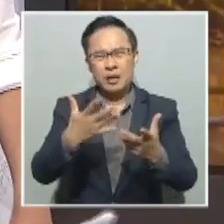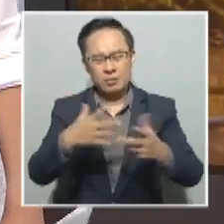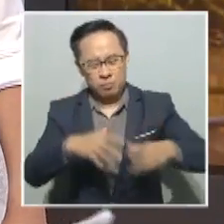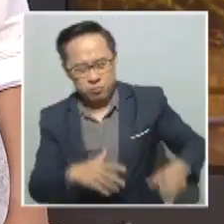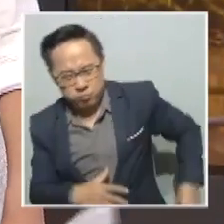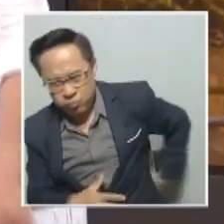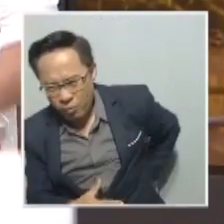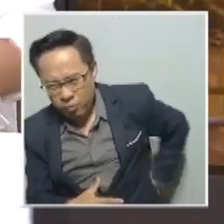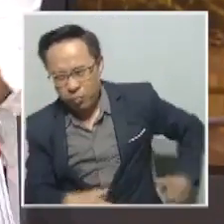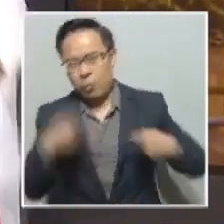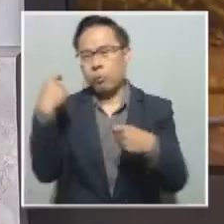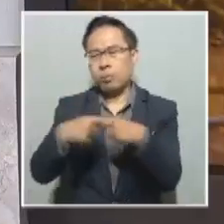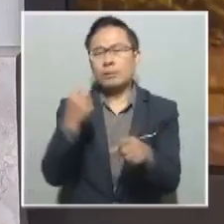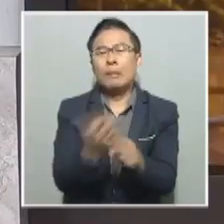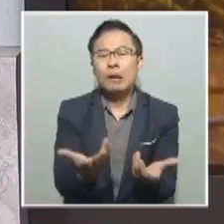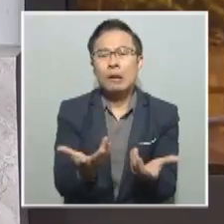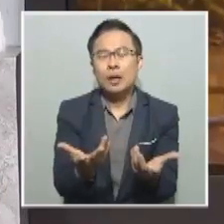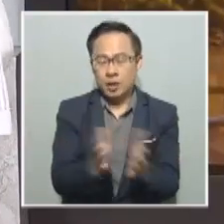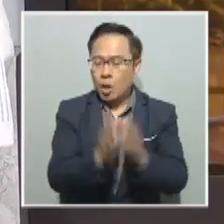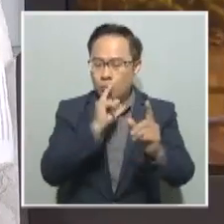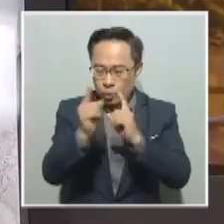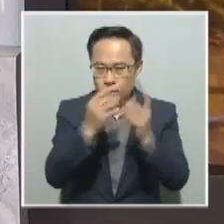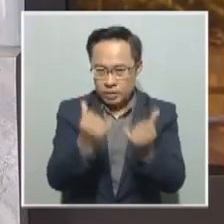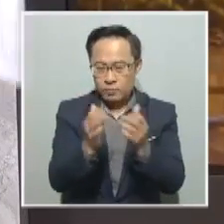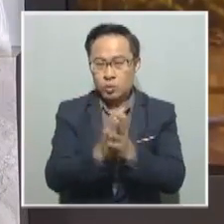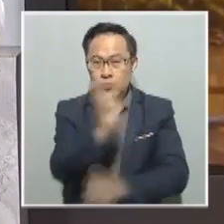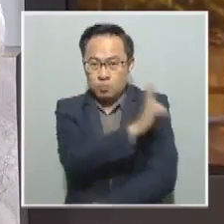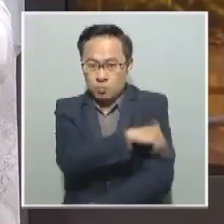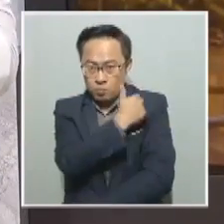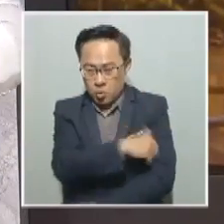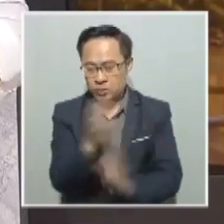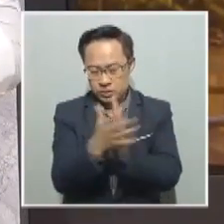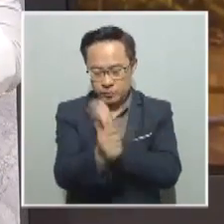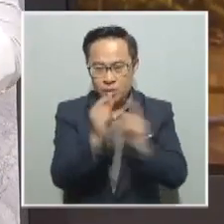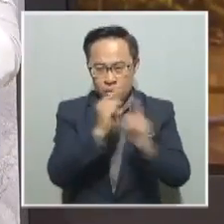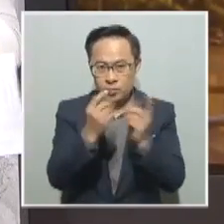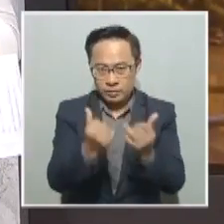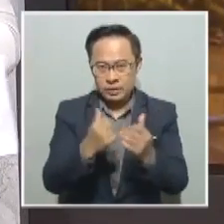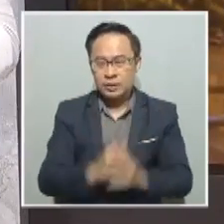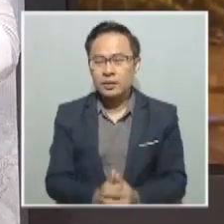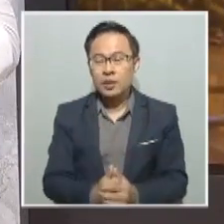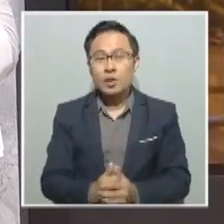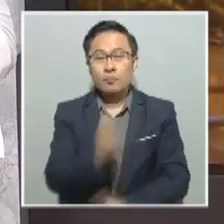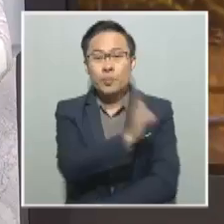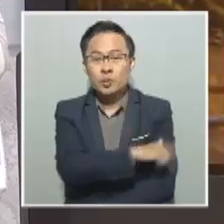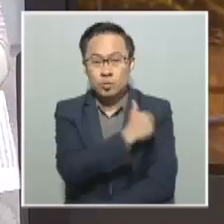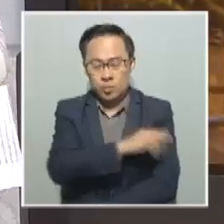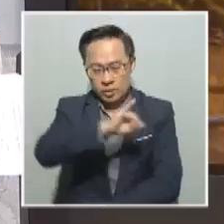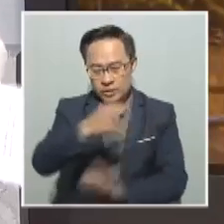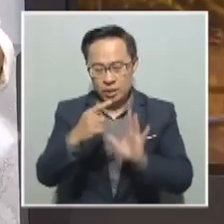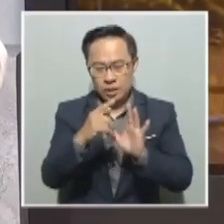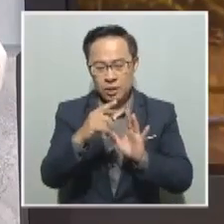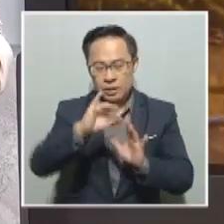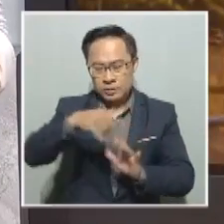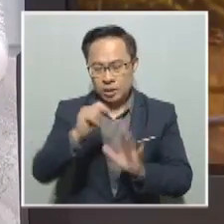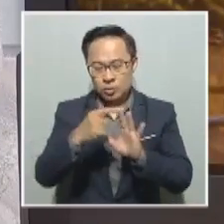ด จริงต้องทำไงอ ่ ะ ก็นี่เดี๋ยววันนี้เดี๋ยวเรามาคุยกันกับคุณหมอผู้เชี่ยวชาญของเราค่ะ ดร.นายแพทย์จตุพลคงถาว